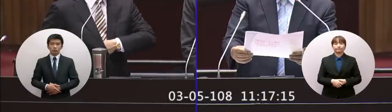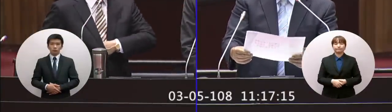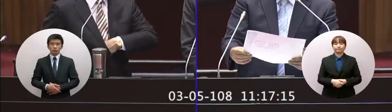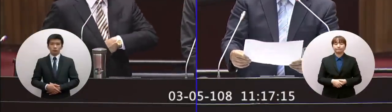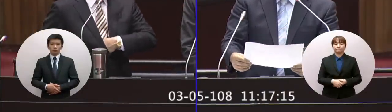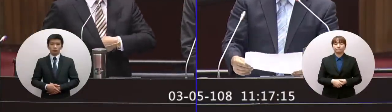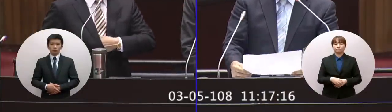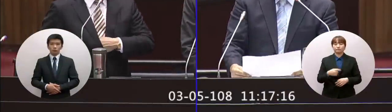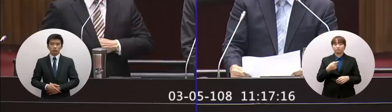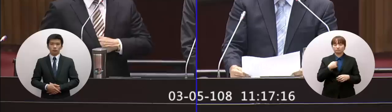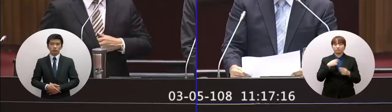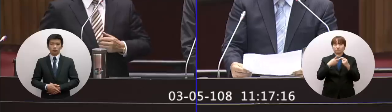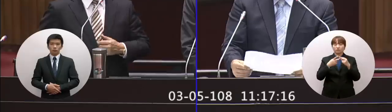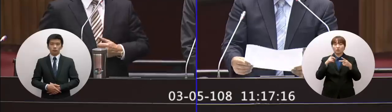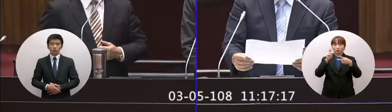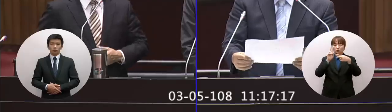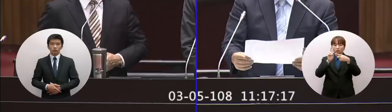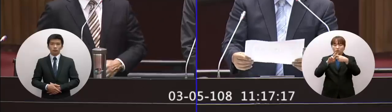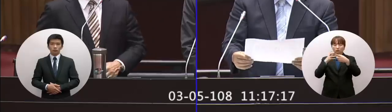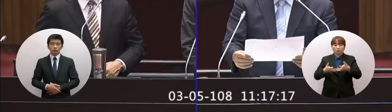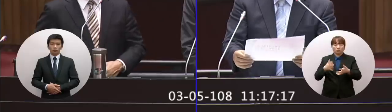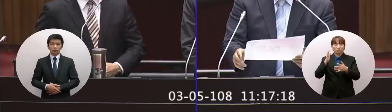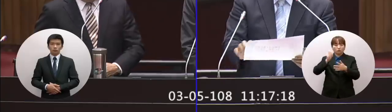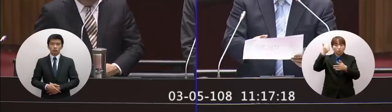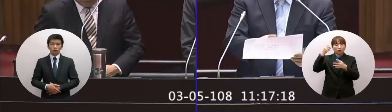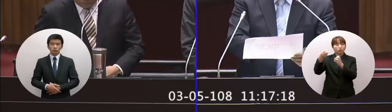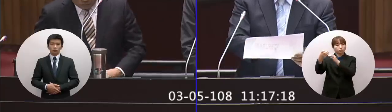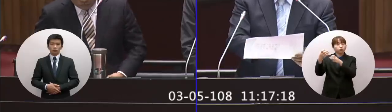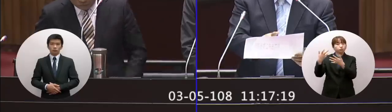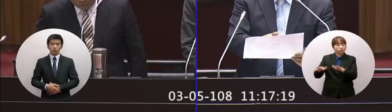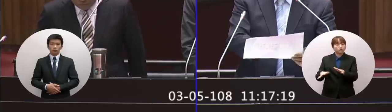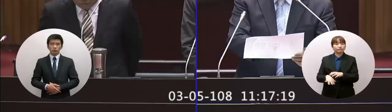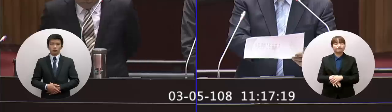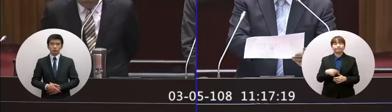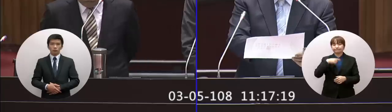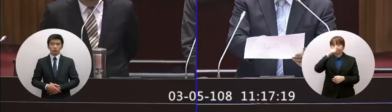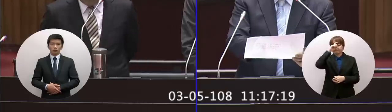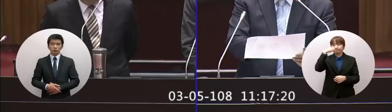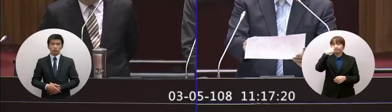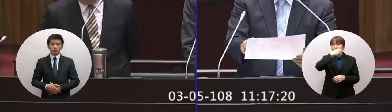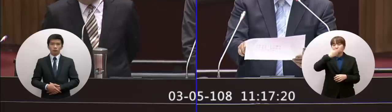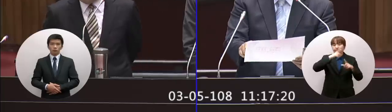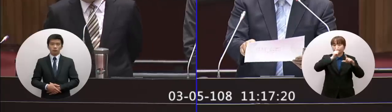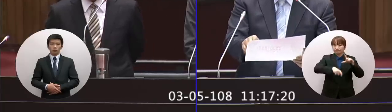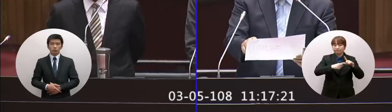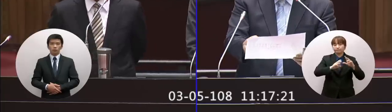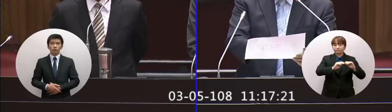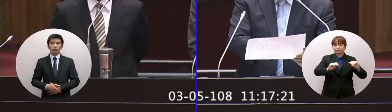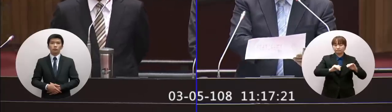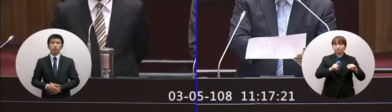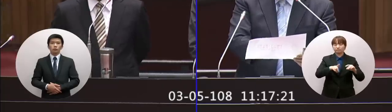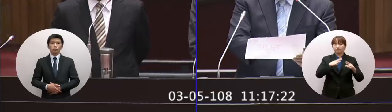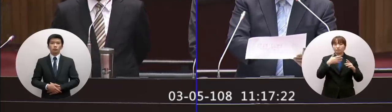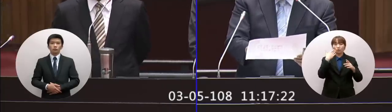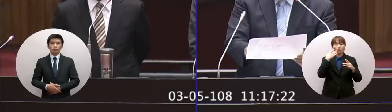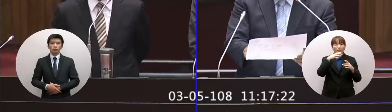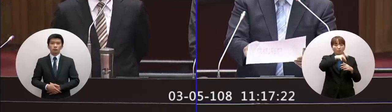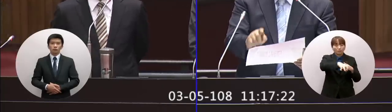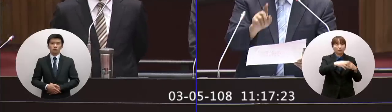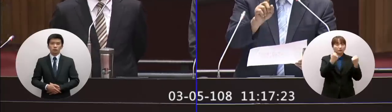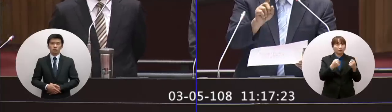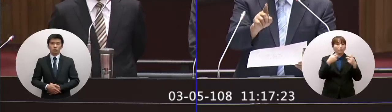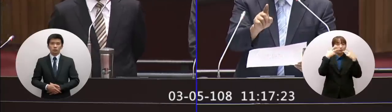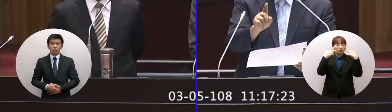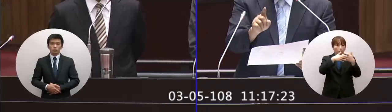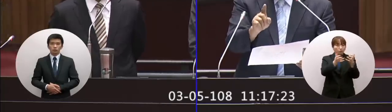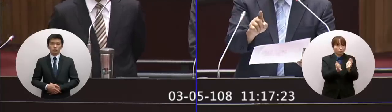们我有跟那个董事长也讨论过这个部分，我们希望台糖公司的土地位在原住民地区